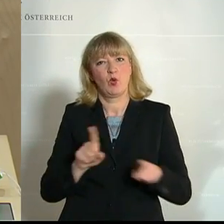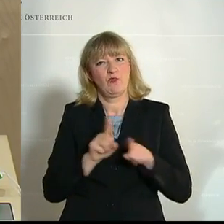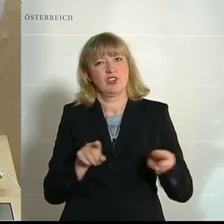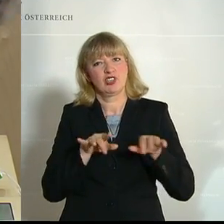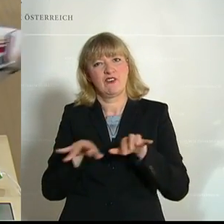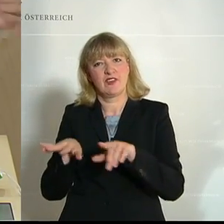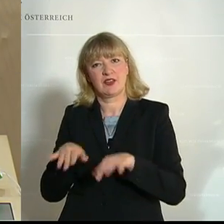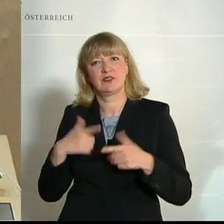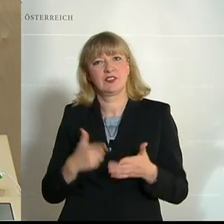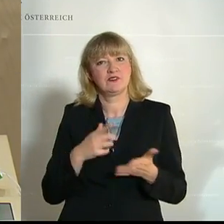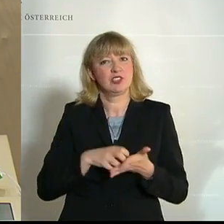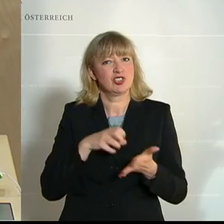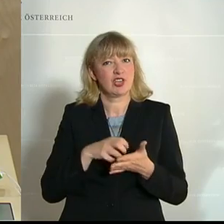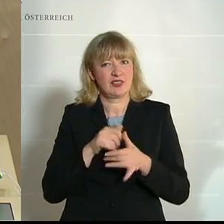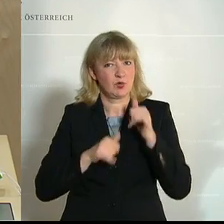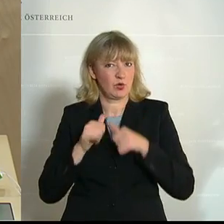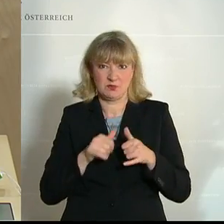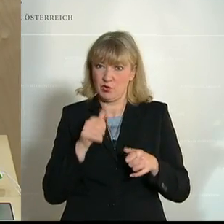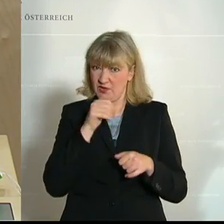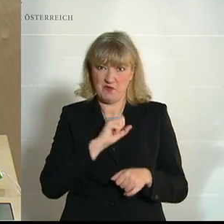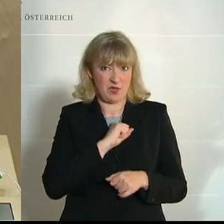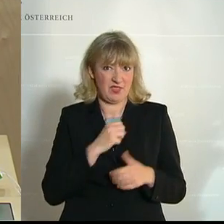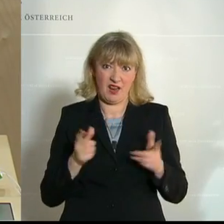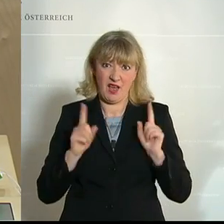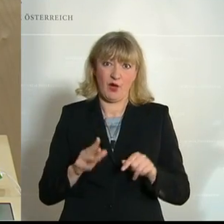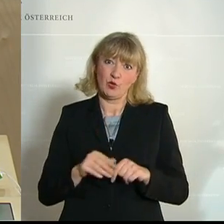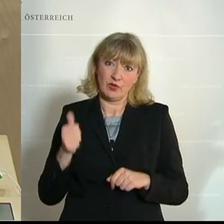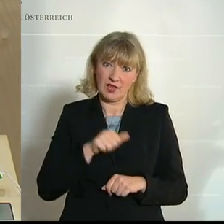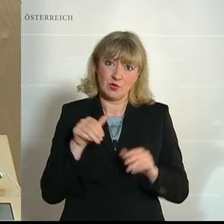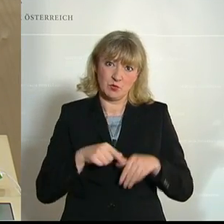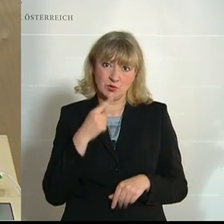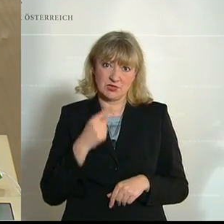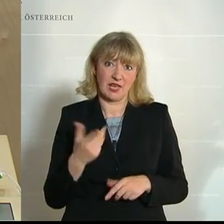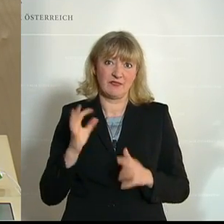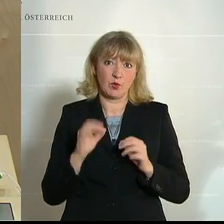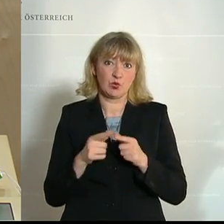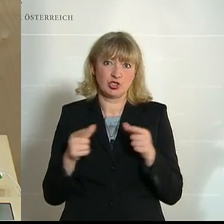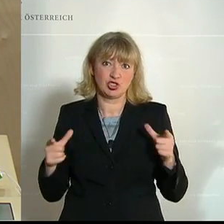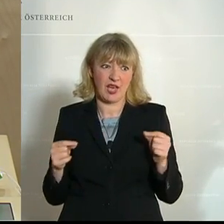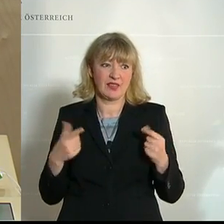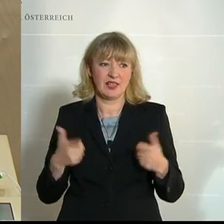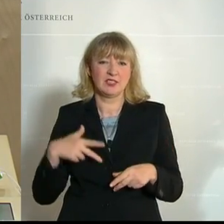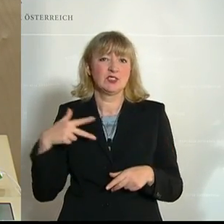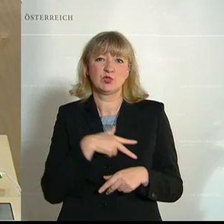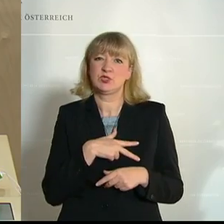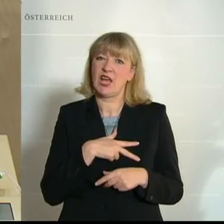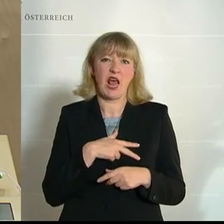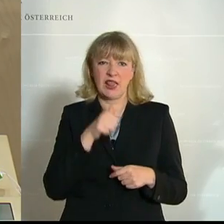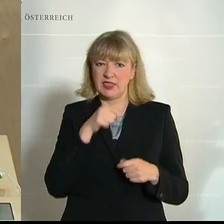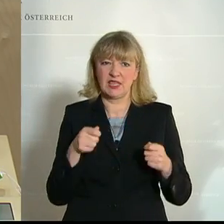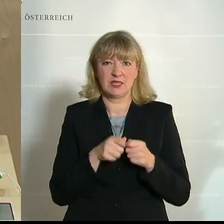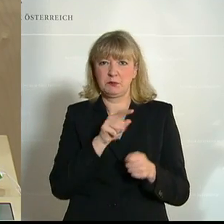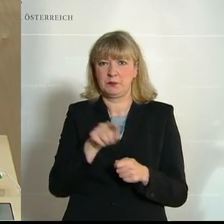der Städtetourismus wieder nicht davon profitieren würde. Und zusätzlich, das muss man dazu sagen, sind Gutscheine einfach sozial nicht